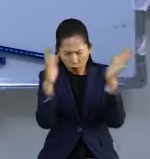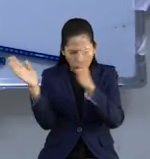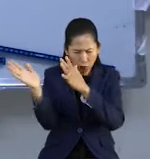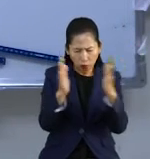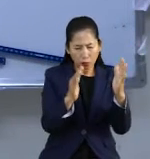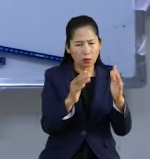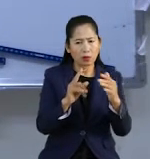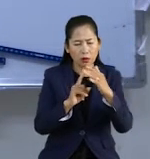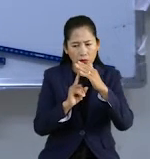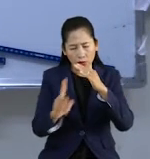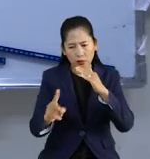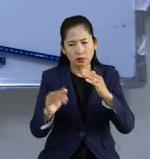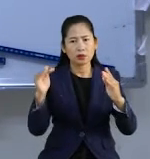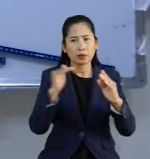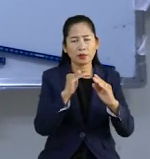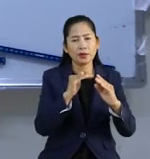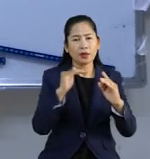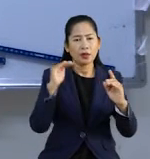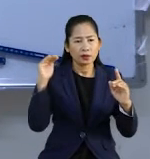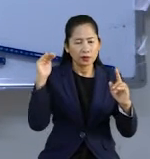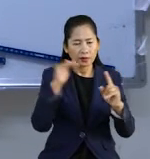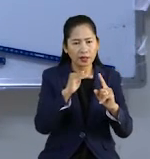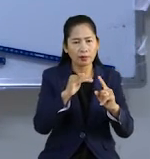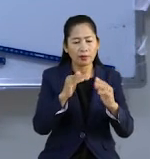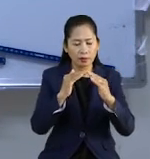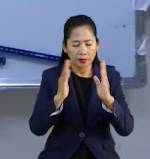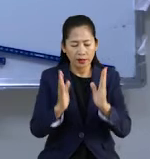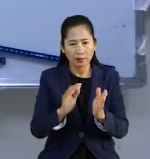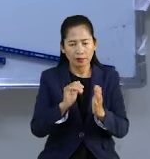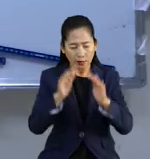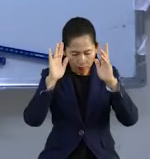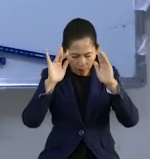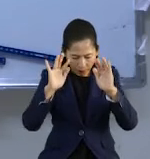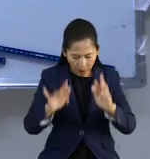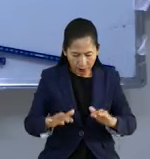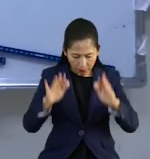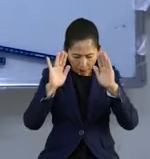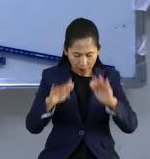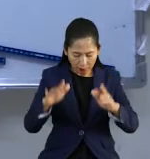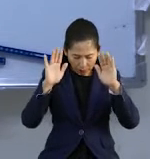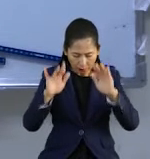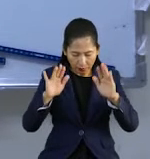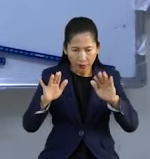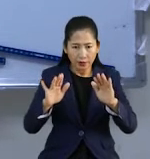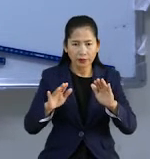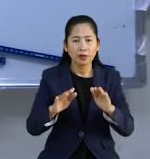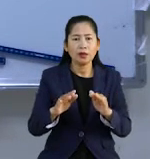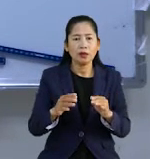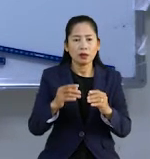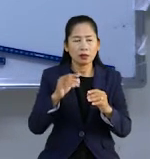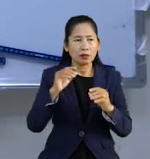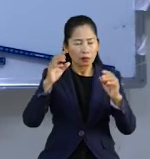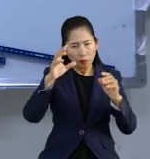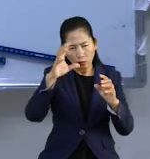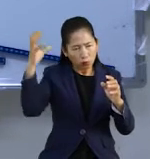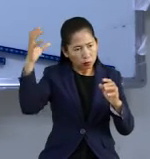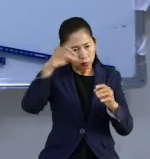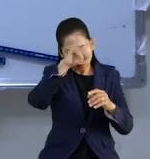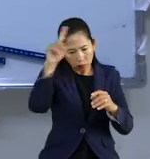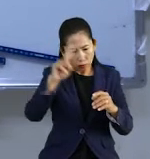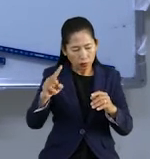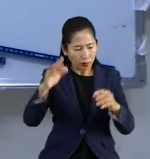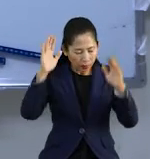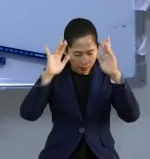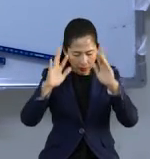គាត់ក៏រត់សំដៅមកផ្ទះភ្លៀងនោះភ្លៀងចាប់ផ្ដើមធ្លាក់យ៉ាងខ្លាំងគោក្រហឹមពេញមេឃ